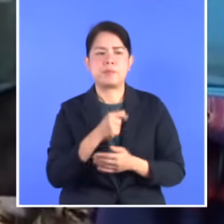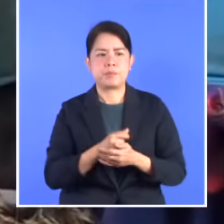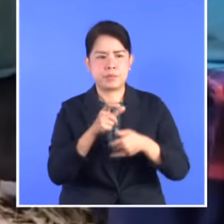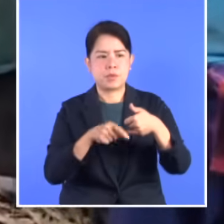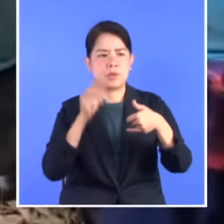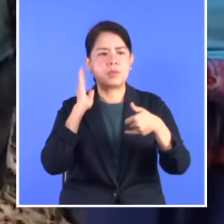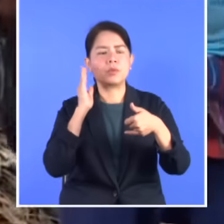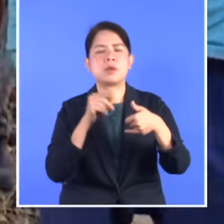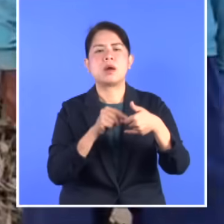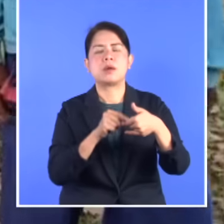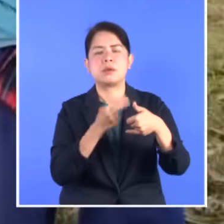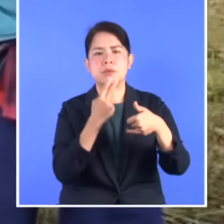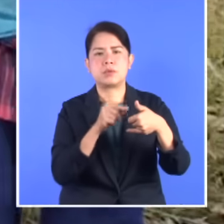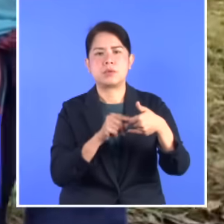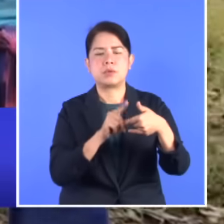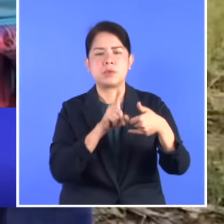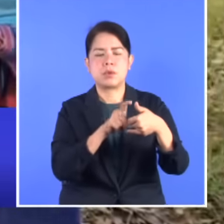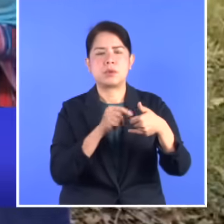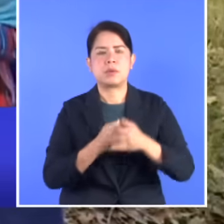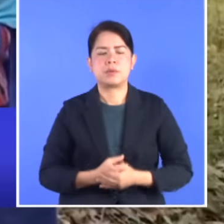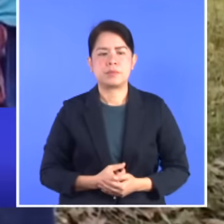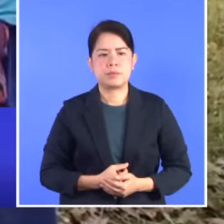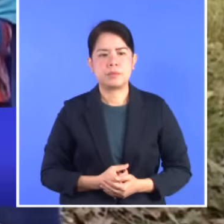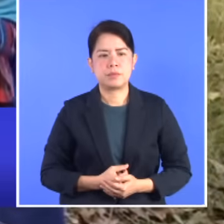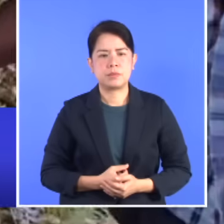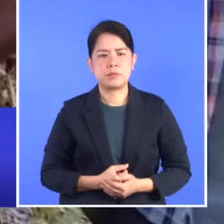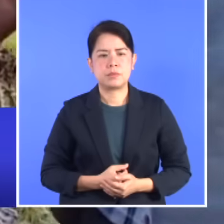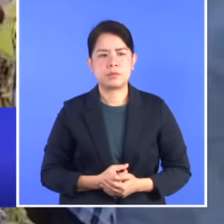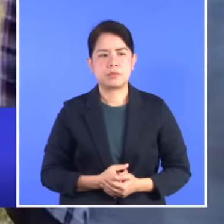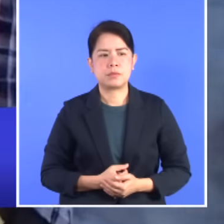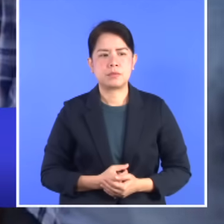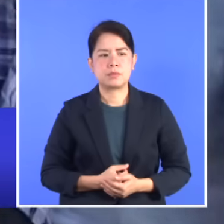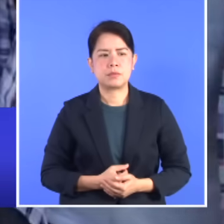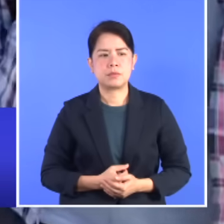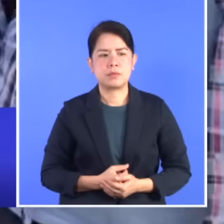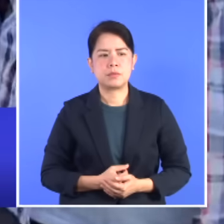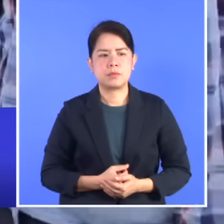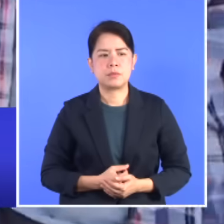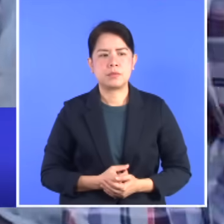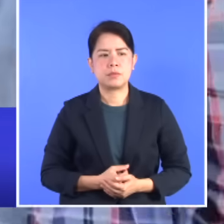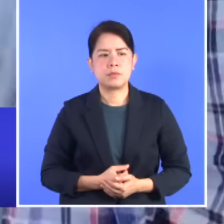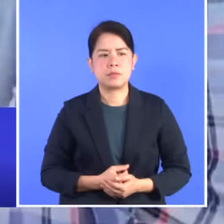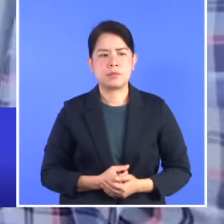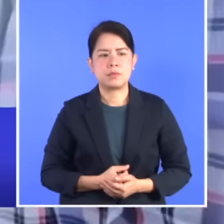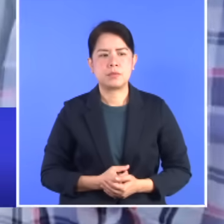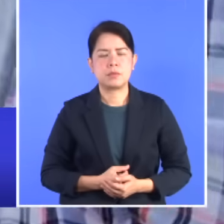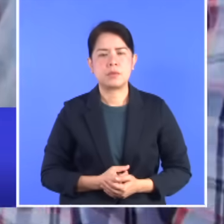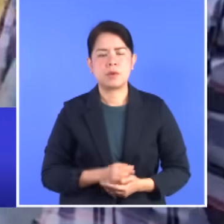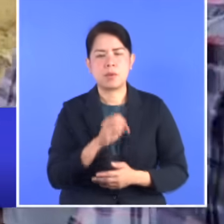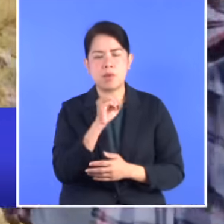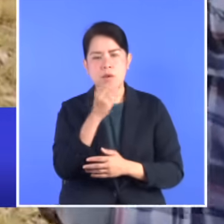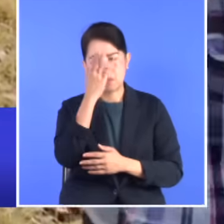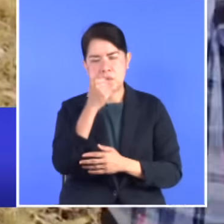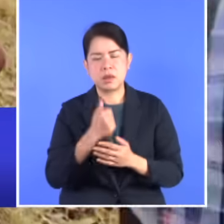นี่ผู้กองสุรสิทธิ์นี่ไม่ต้องใส่เสื้อนี่นะครับเนี่ยบอกว่านี่นะจริงๆแล้วเนี่ยไปพบยากนะแต่